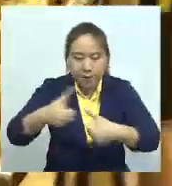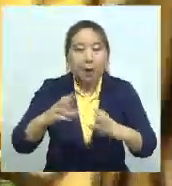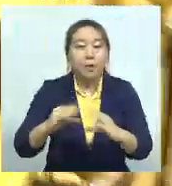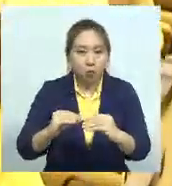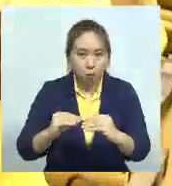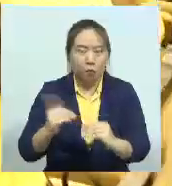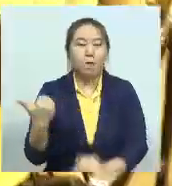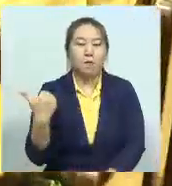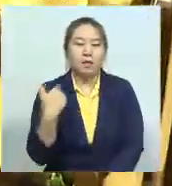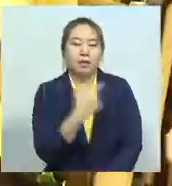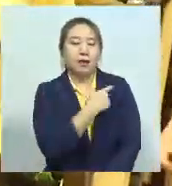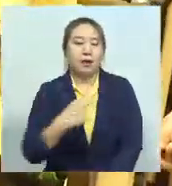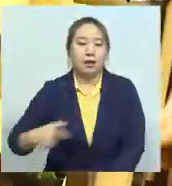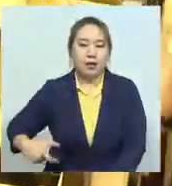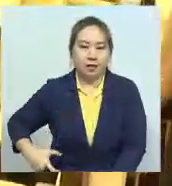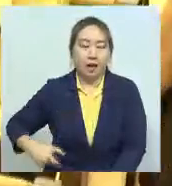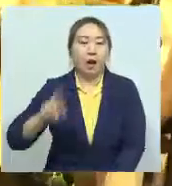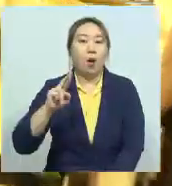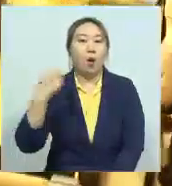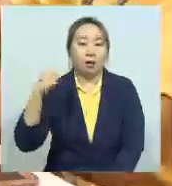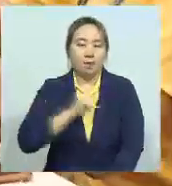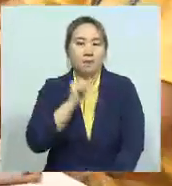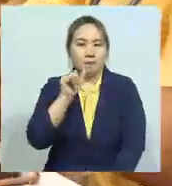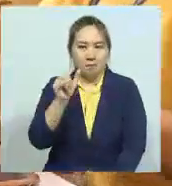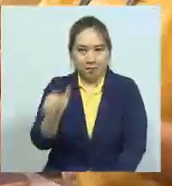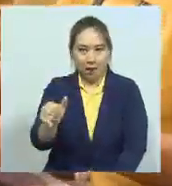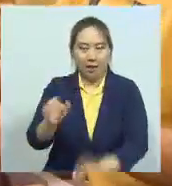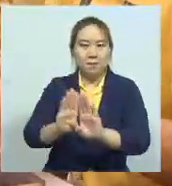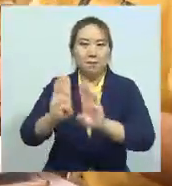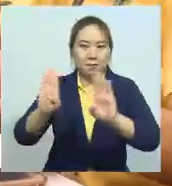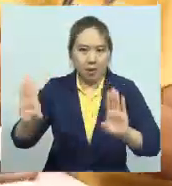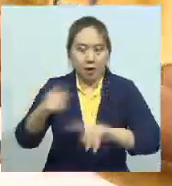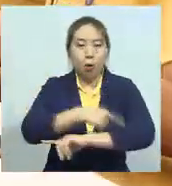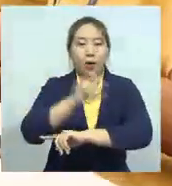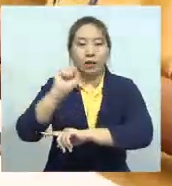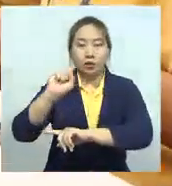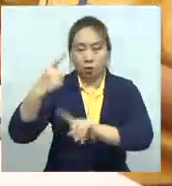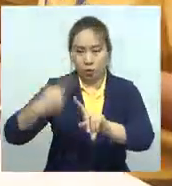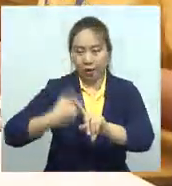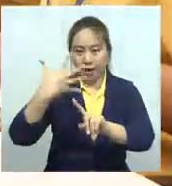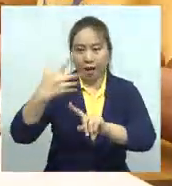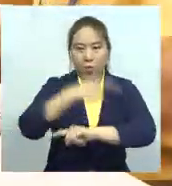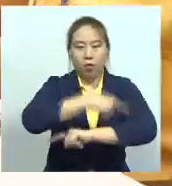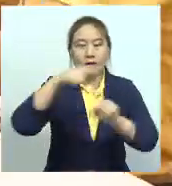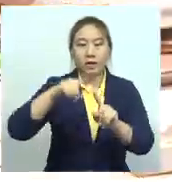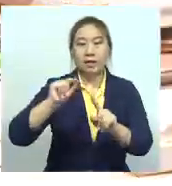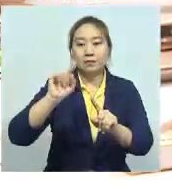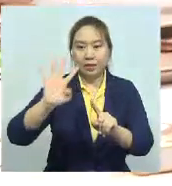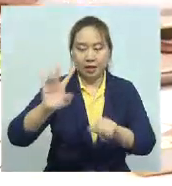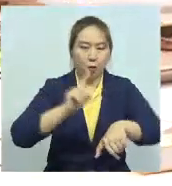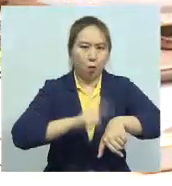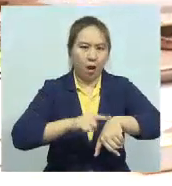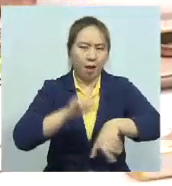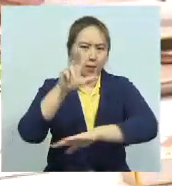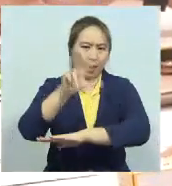ที่พระบาทสมเด็จพระวชิรเกล้าเจ้าอยู่หัวจะเสด็จพระราชดำเนินเปิดสภาในวันศุกร์ที่24พฤษภาคมในช่วงเวลาประมา